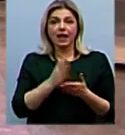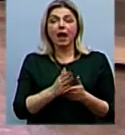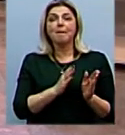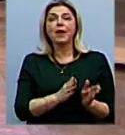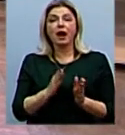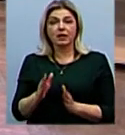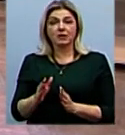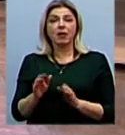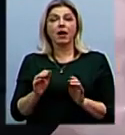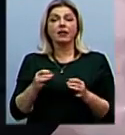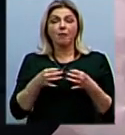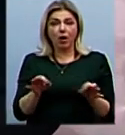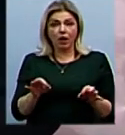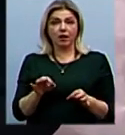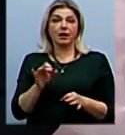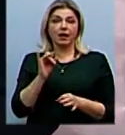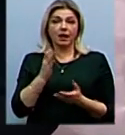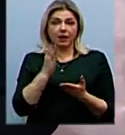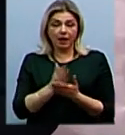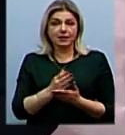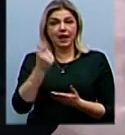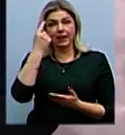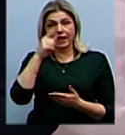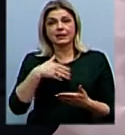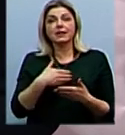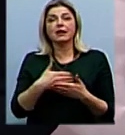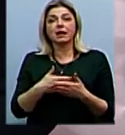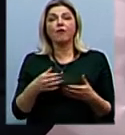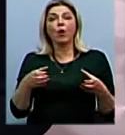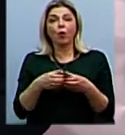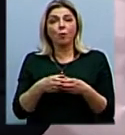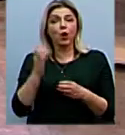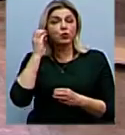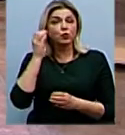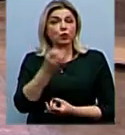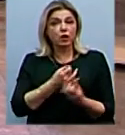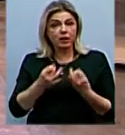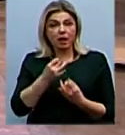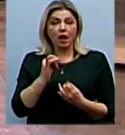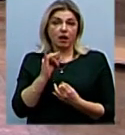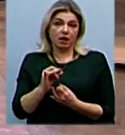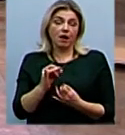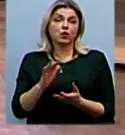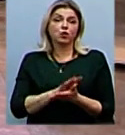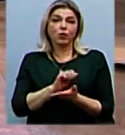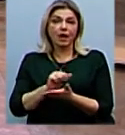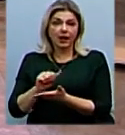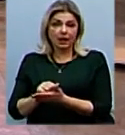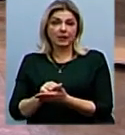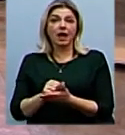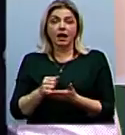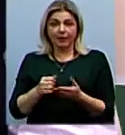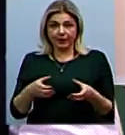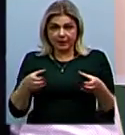демократии участия, есть, в конце концов, инициативная группа слушаний и, по большому счету, журналистская среда